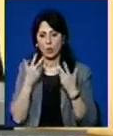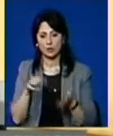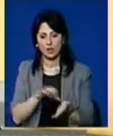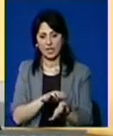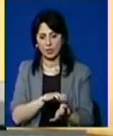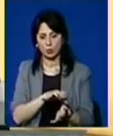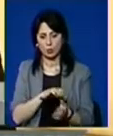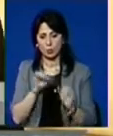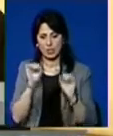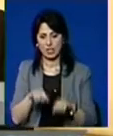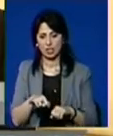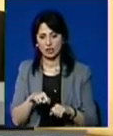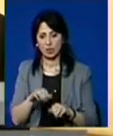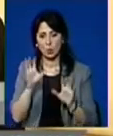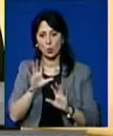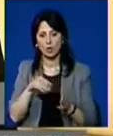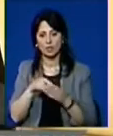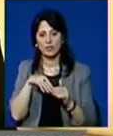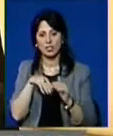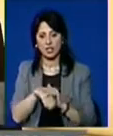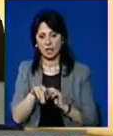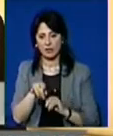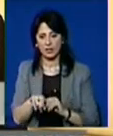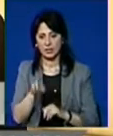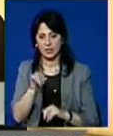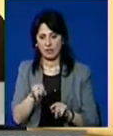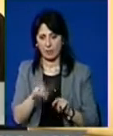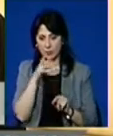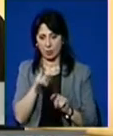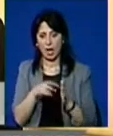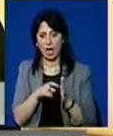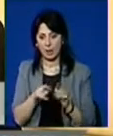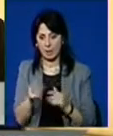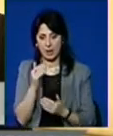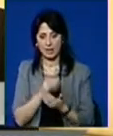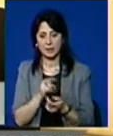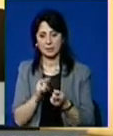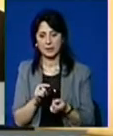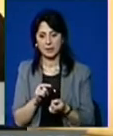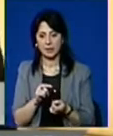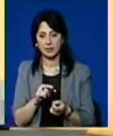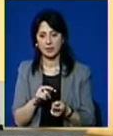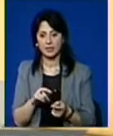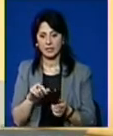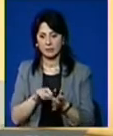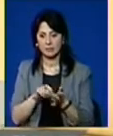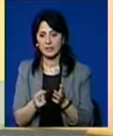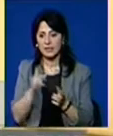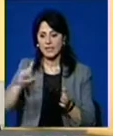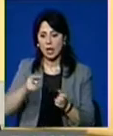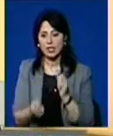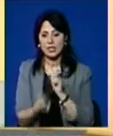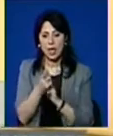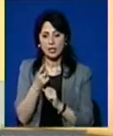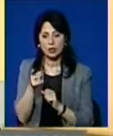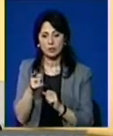ოდენობით ნარკოტიკული საშუალების უკანონო შეძენა-შენახვას და ამ მომენტში გამოძიების ამ ეტაპზე წარმომავლობის წყარო თუ